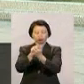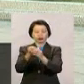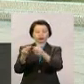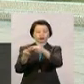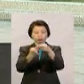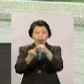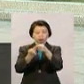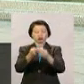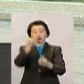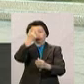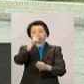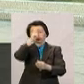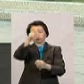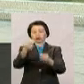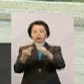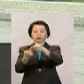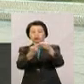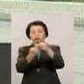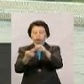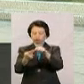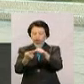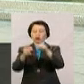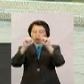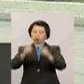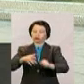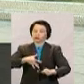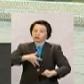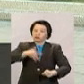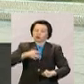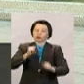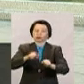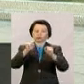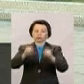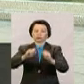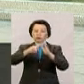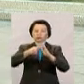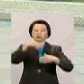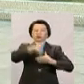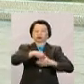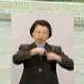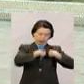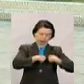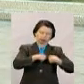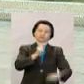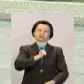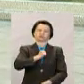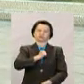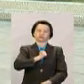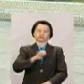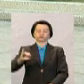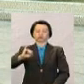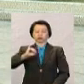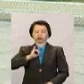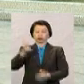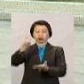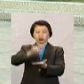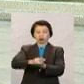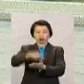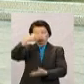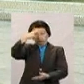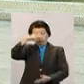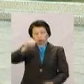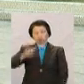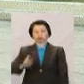kerana sememangnya perpaduan itu sesuatu yang boleh dirasai dan bermula dari hati kita sendiri. Irfan Zainaldin melaporkan untuk